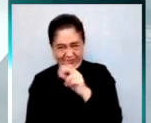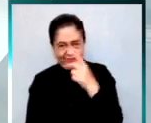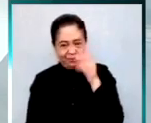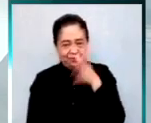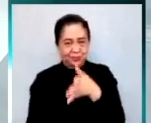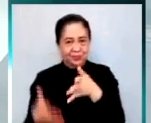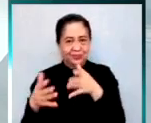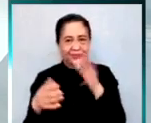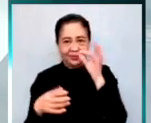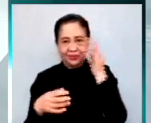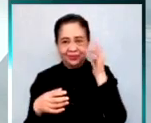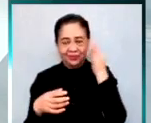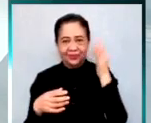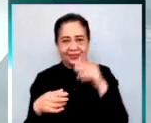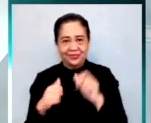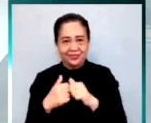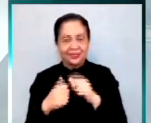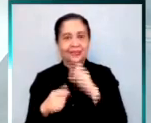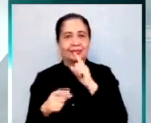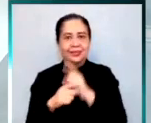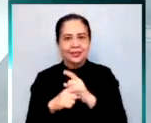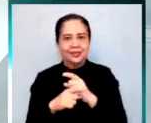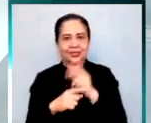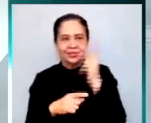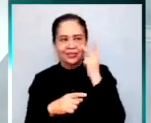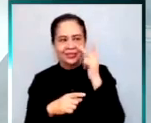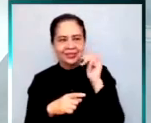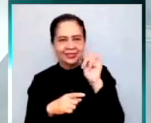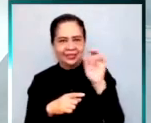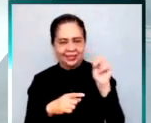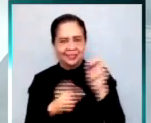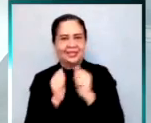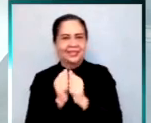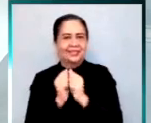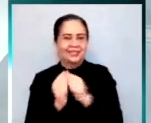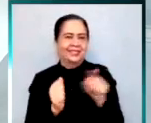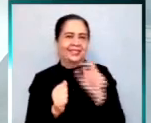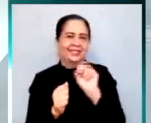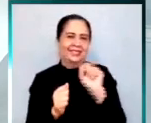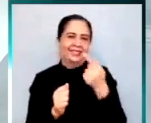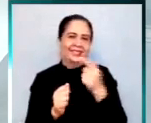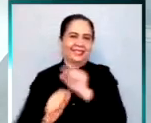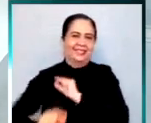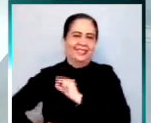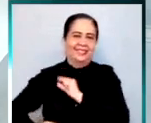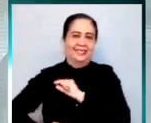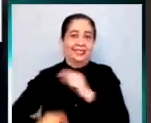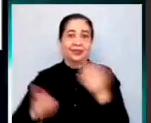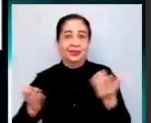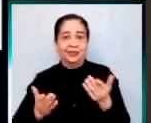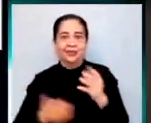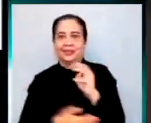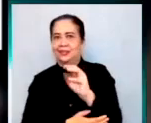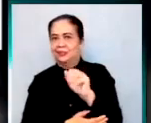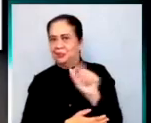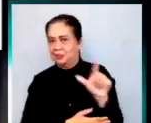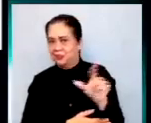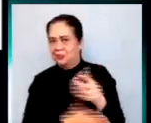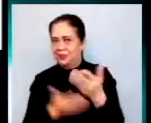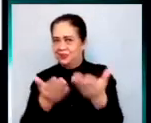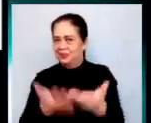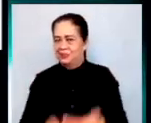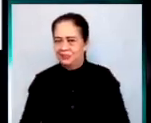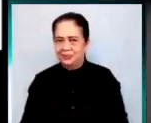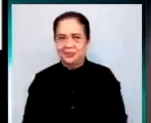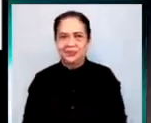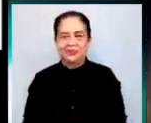security cats? Literal na kittens kasi po ang kasakasama ng mga security guards sa isang mall. Hindi na sa